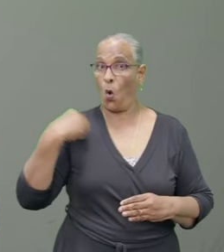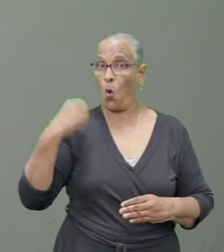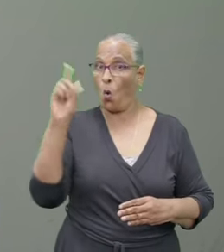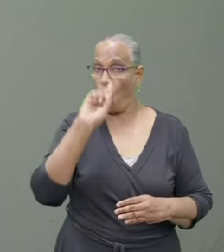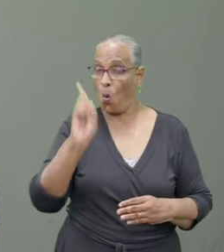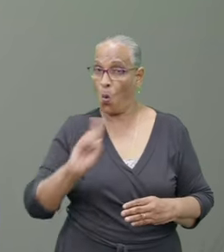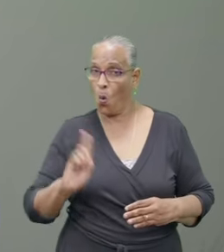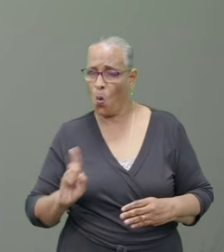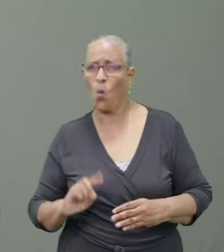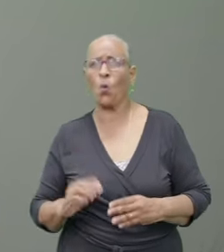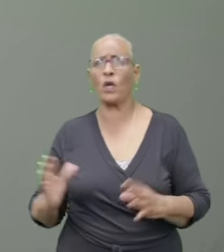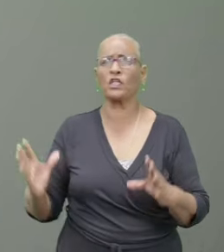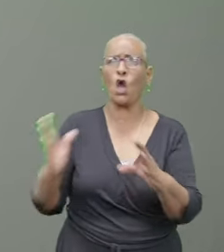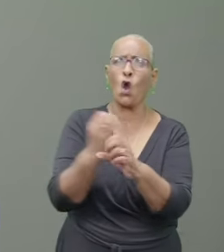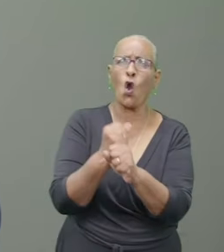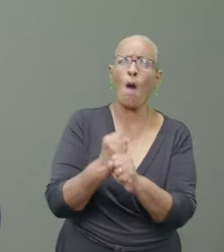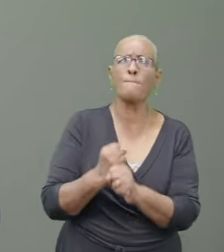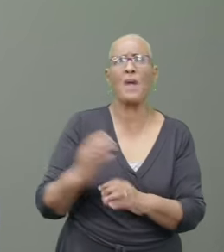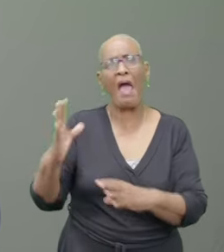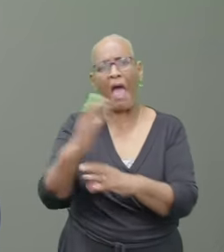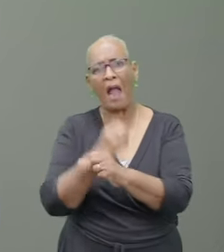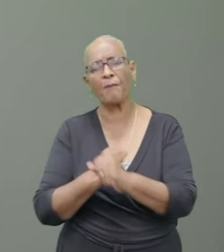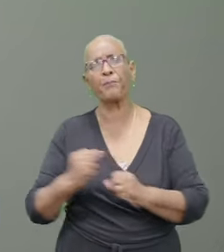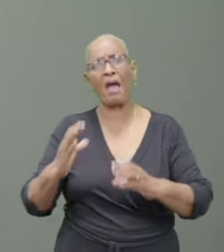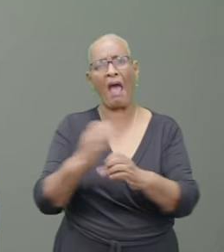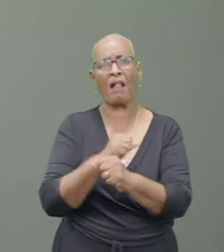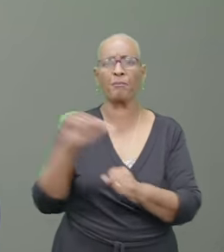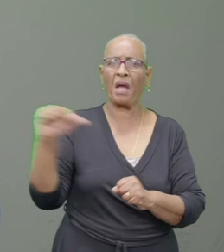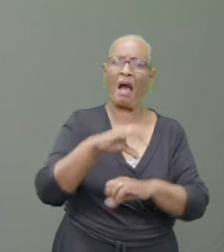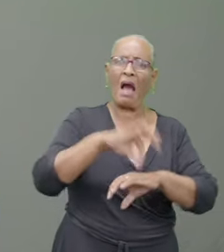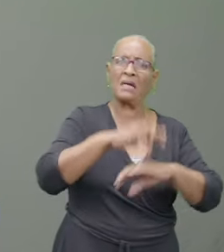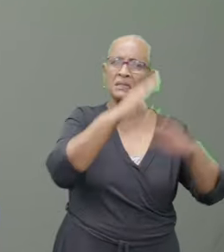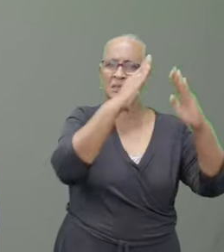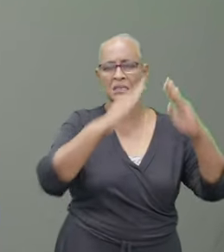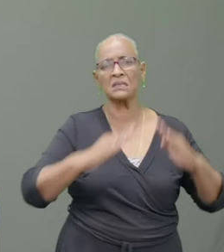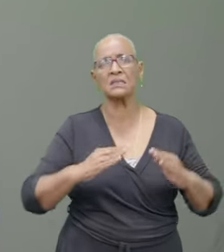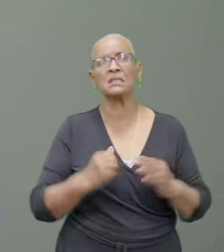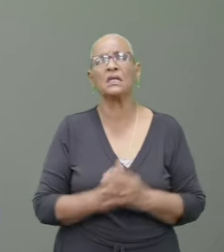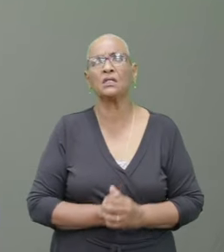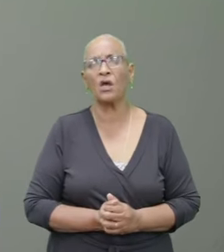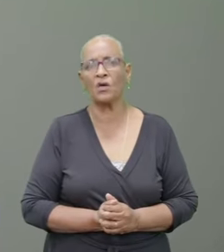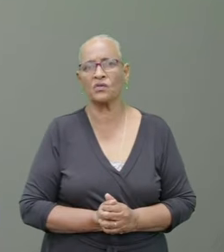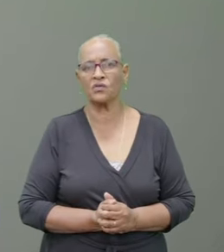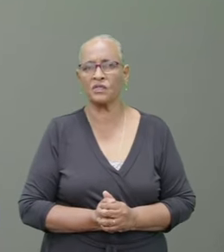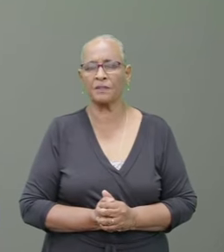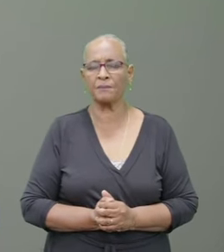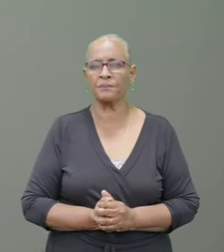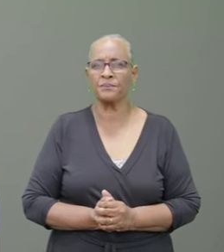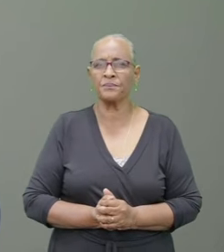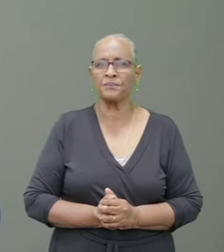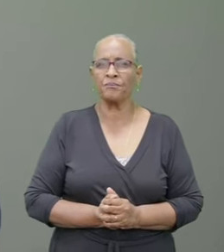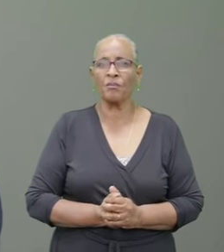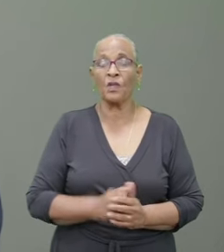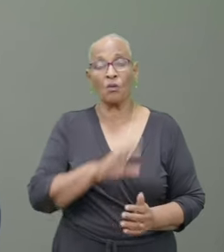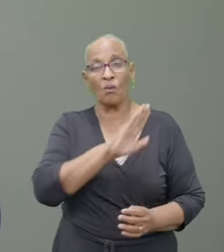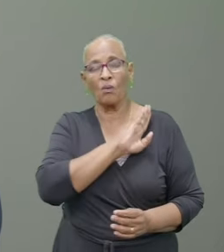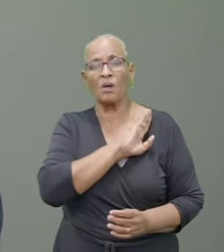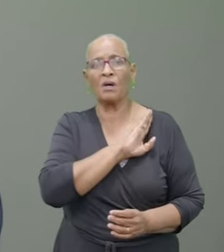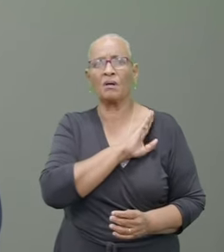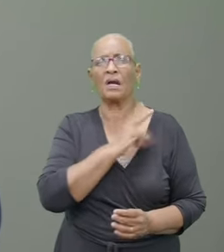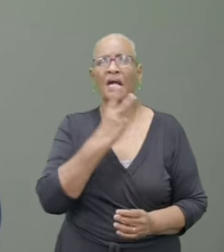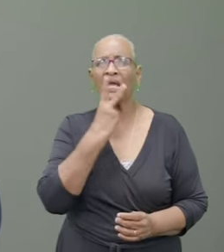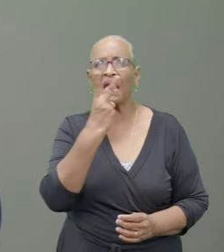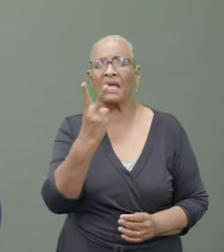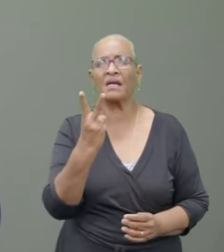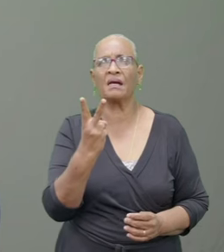worden. Ik zal de detail informatie laten voor de directeur van het AZP. Maar dat er ook gekeken